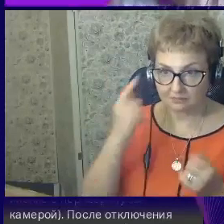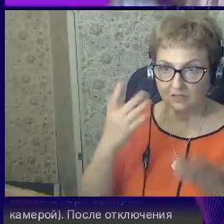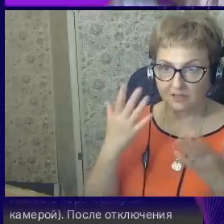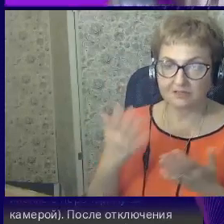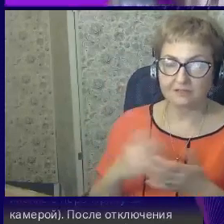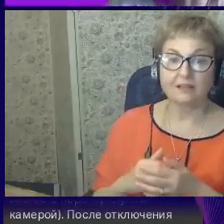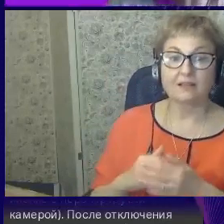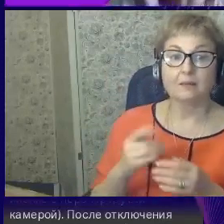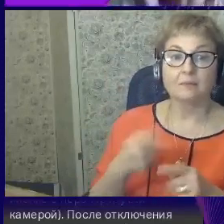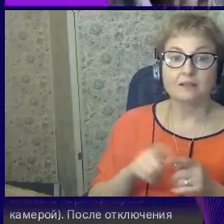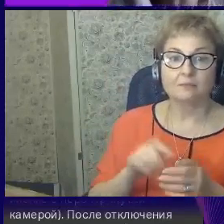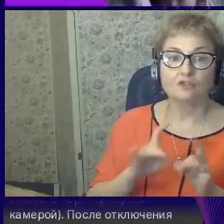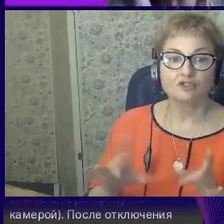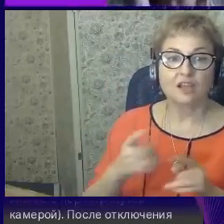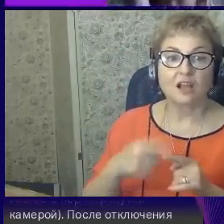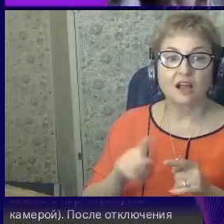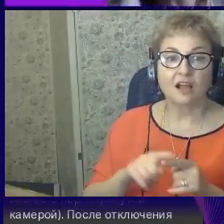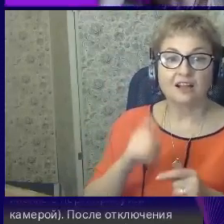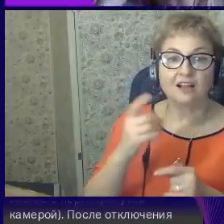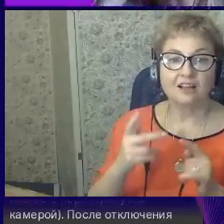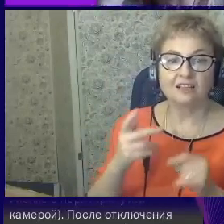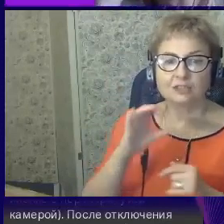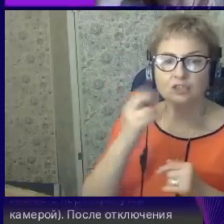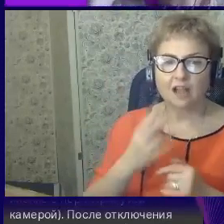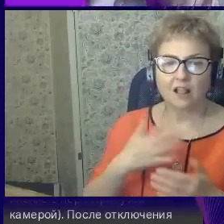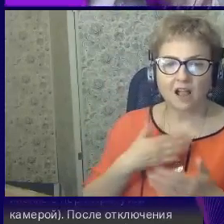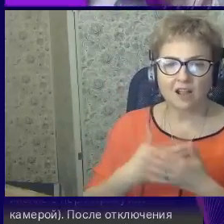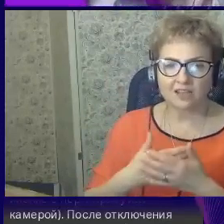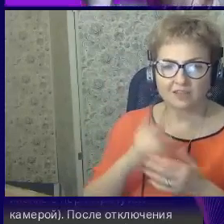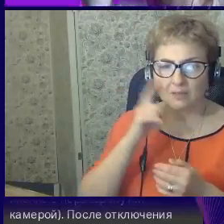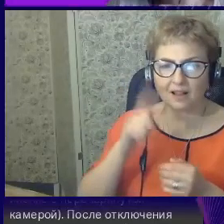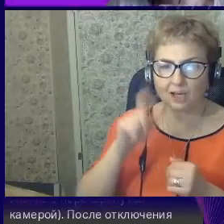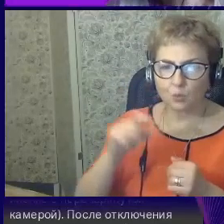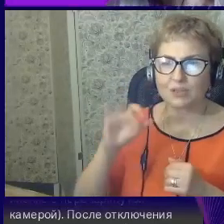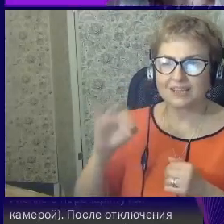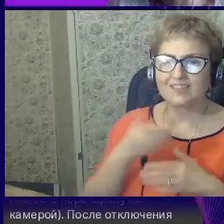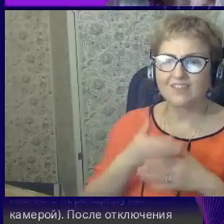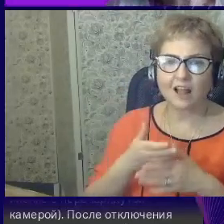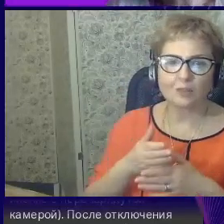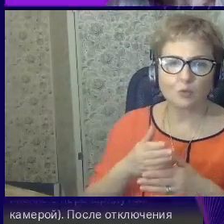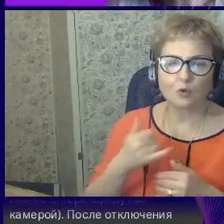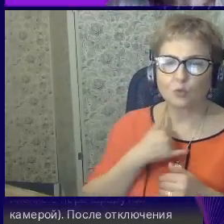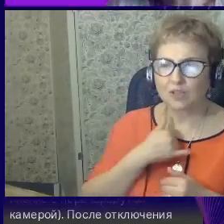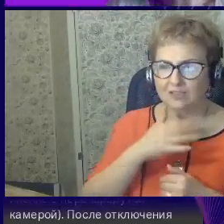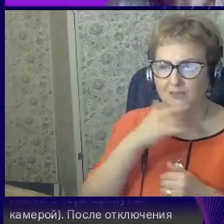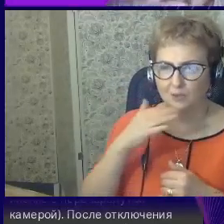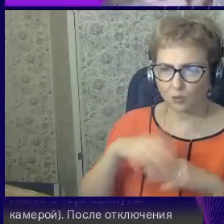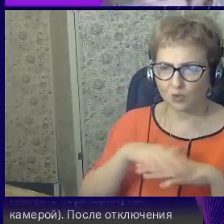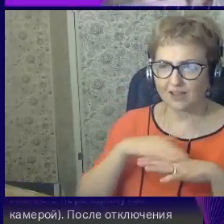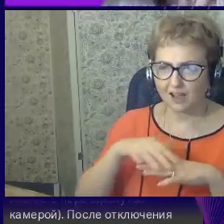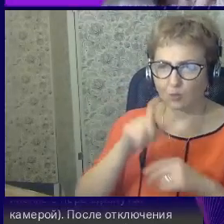причинам. Следующая аудитория – это социально активные молодые люди и волонтеры. У нас достаточно много